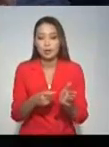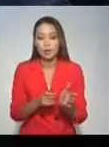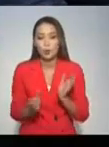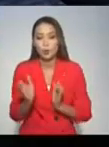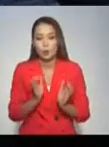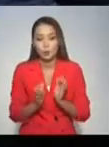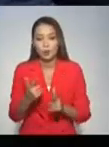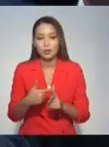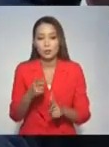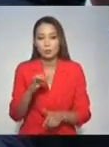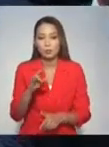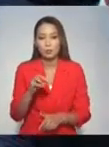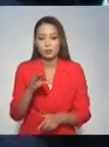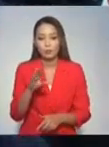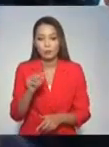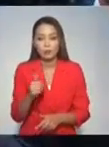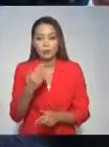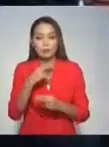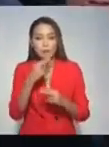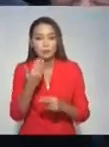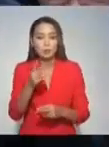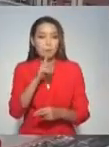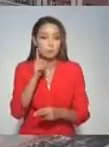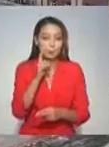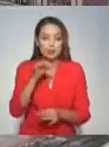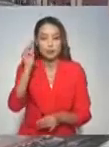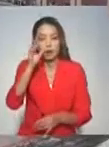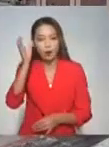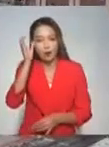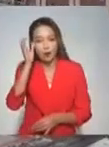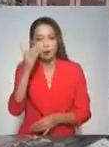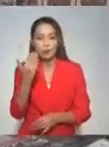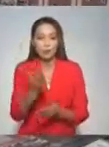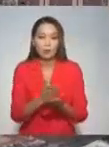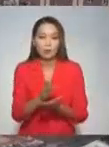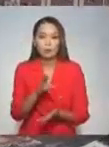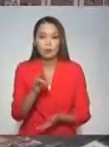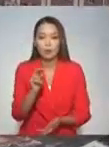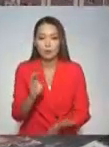университета имени Букетова, где акцентировали внимание на молодежной и образовательной политике Токаева,